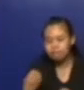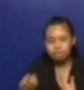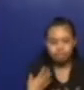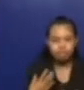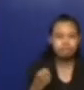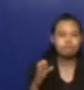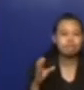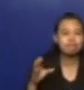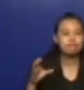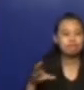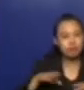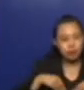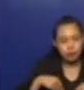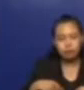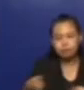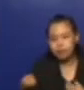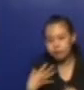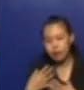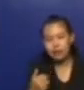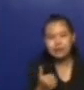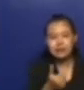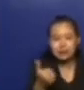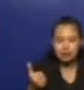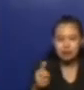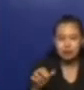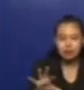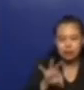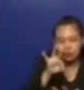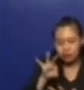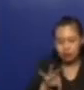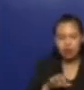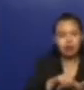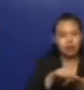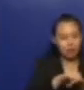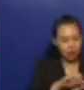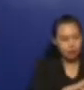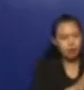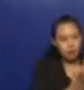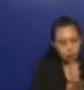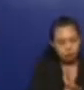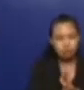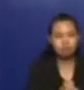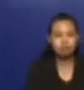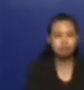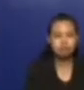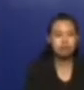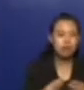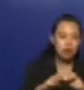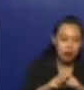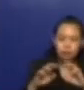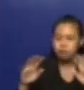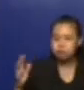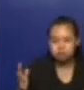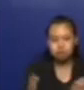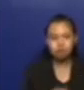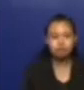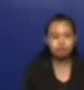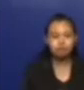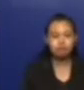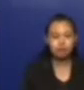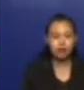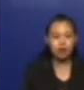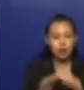ท่านฟังเขาอะไรดีก็เอาไปแก้ไขไม่เสียหายครับเราคนไทยด้วยกันแล้วคนที่มาเ